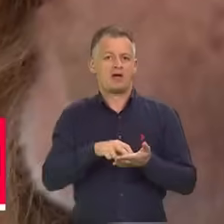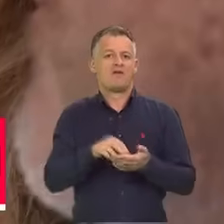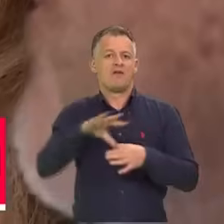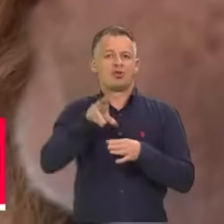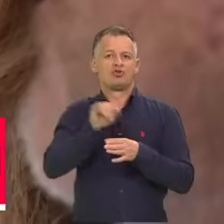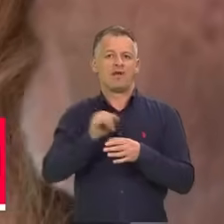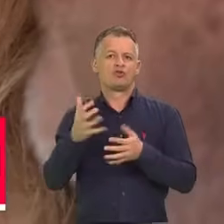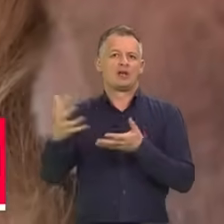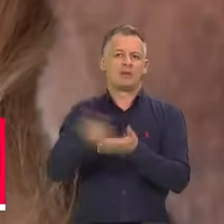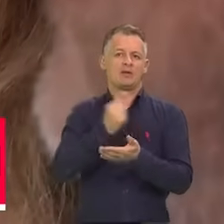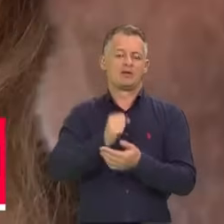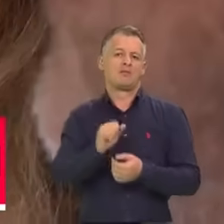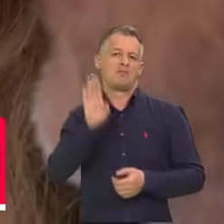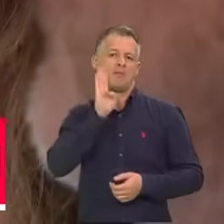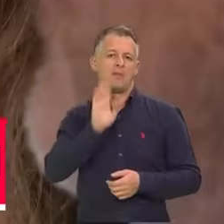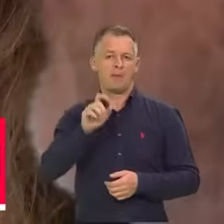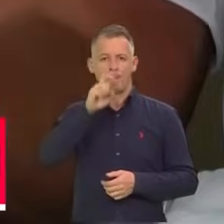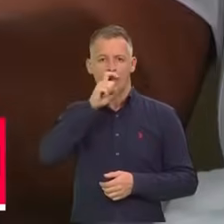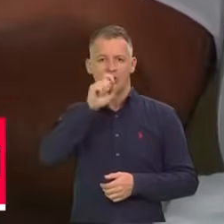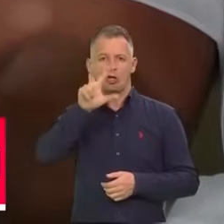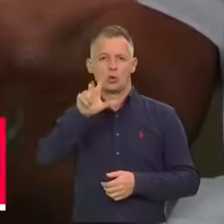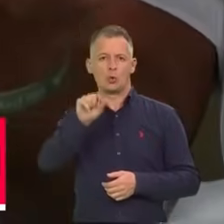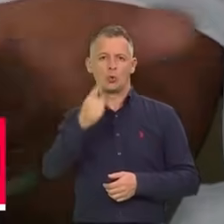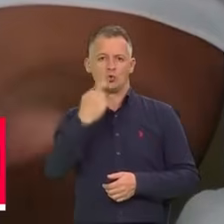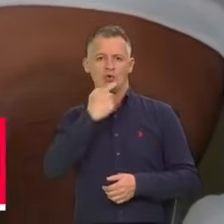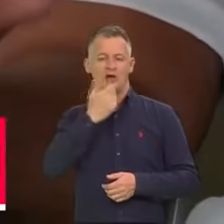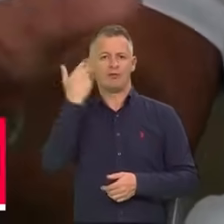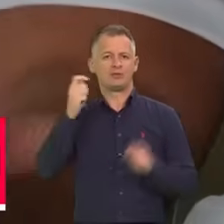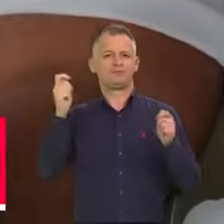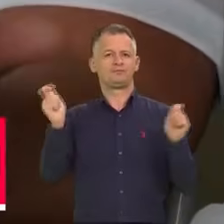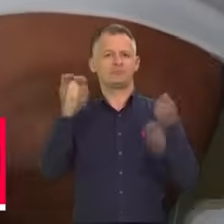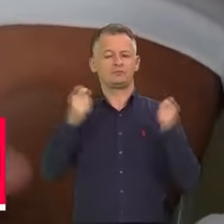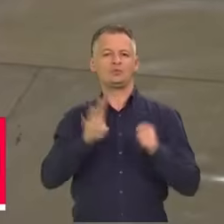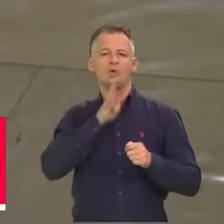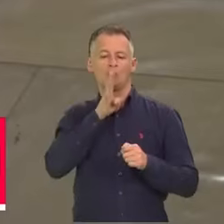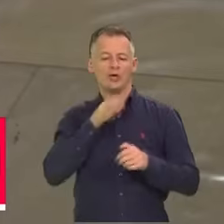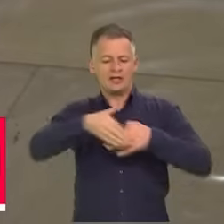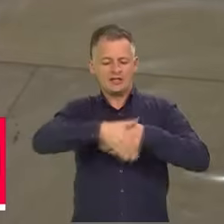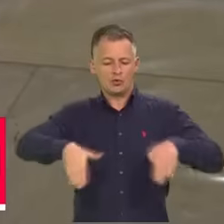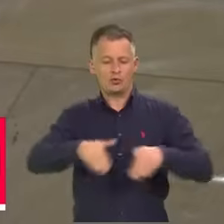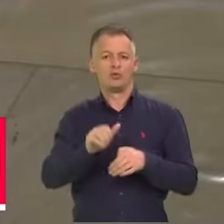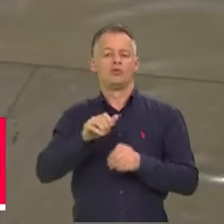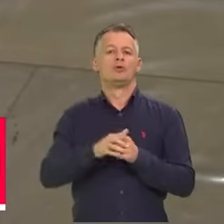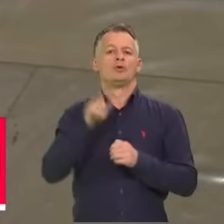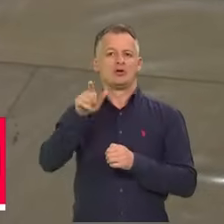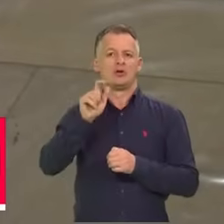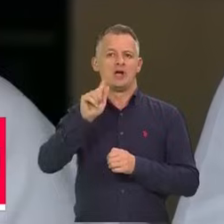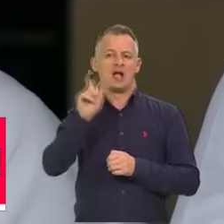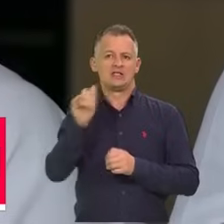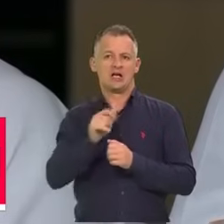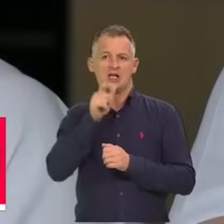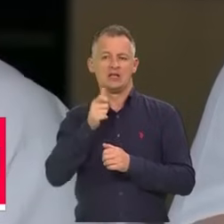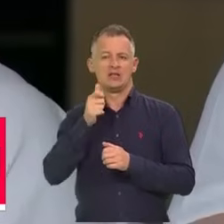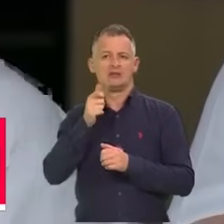celor răpiți. Orit Meir este mama unui băiat de 21 de ani. El se afla la festivalul de muzică la granița cu Gaza când Hamas a lansat atacul